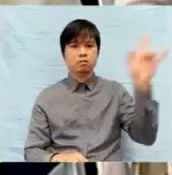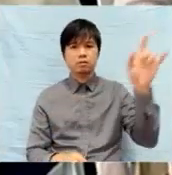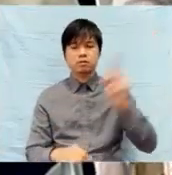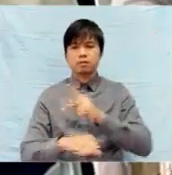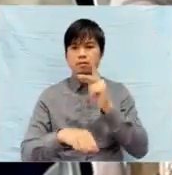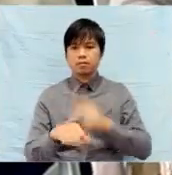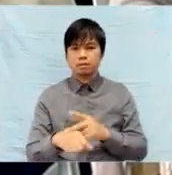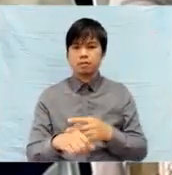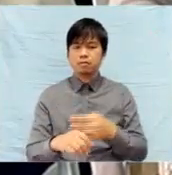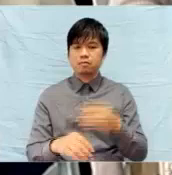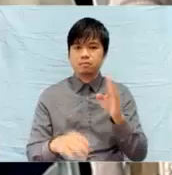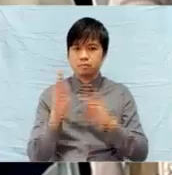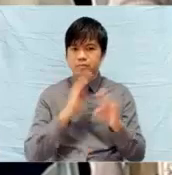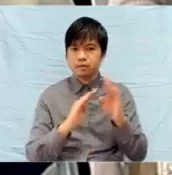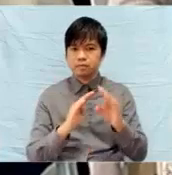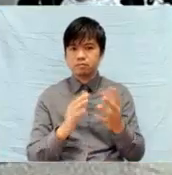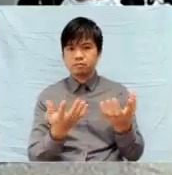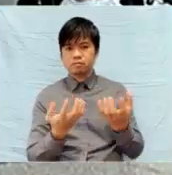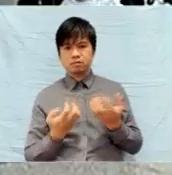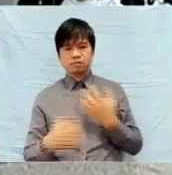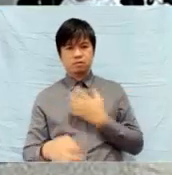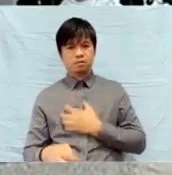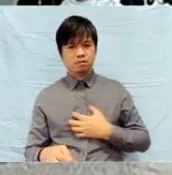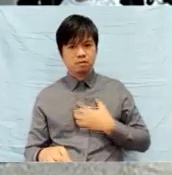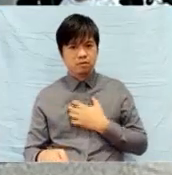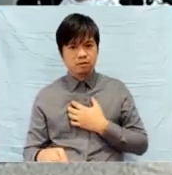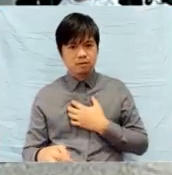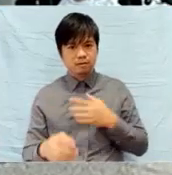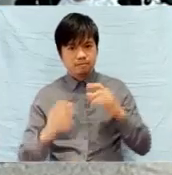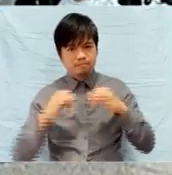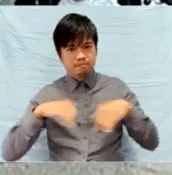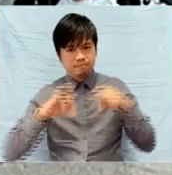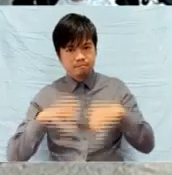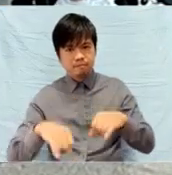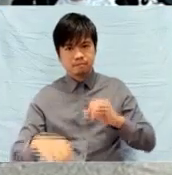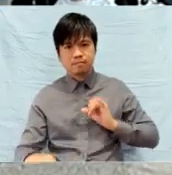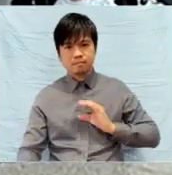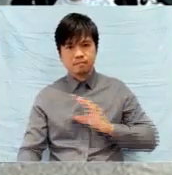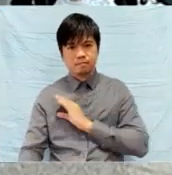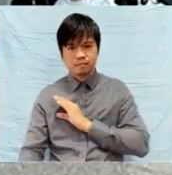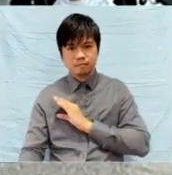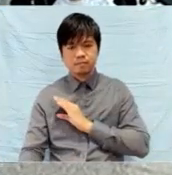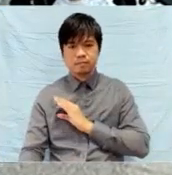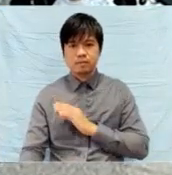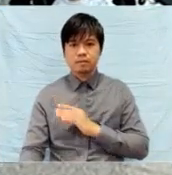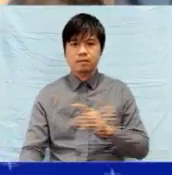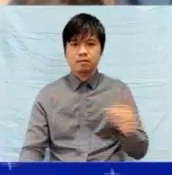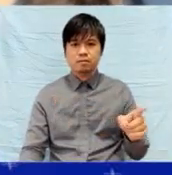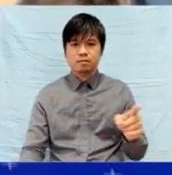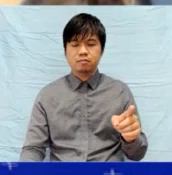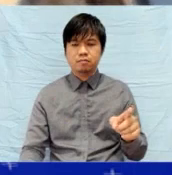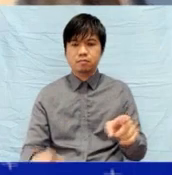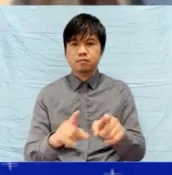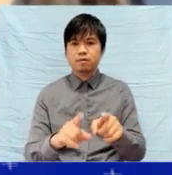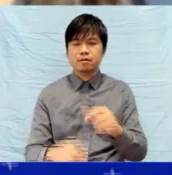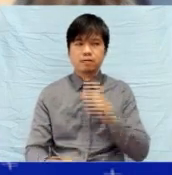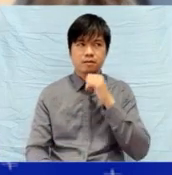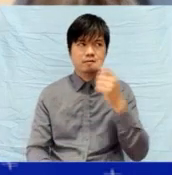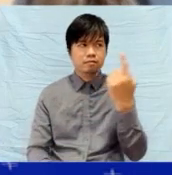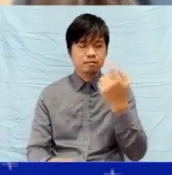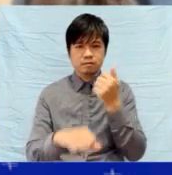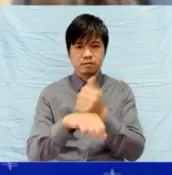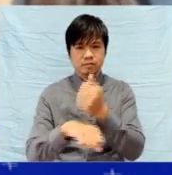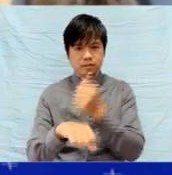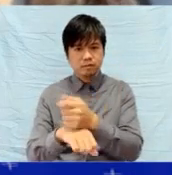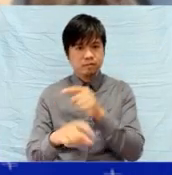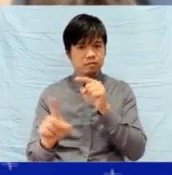gustong paimbestigahan sa Kamara ni ACT Teachers Partilis Representative Franz Castro. Bukod sa pagpapanagot sa mga nasa likod ng